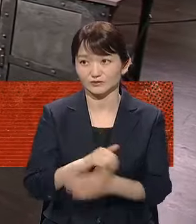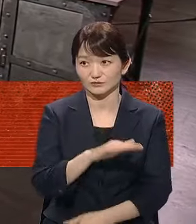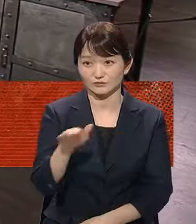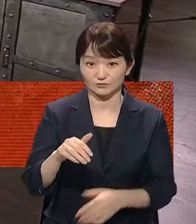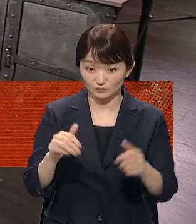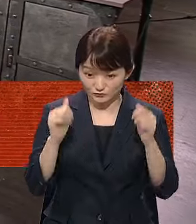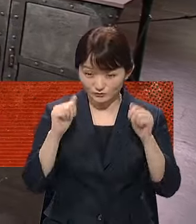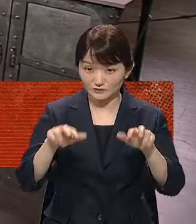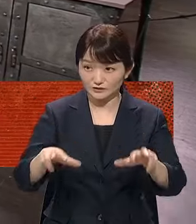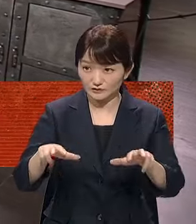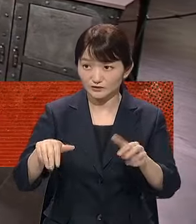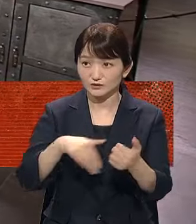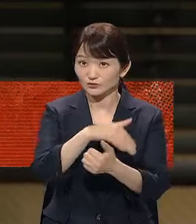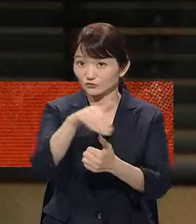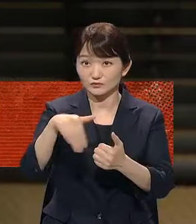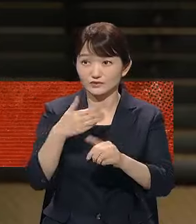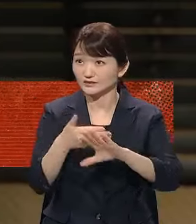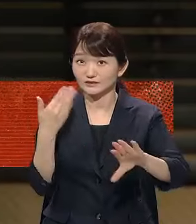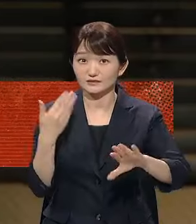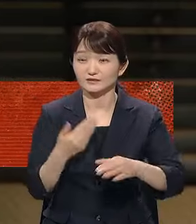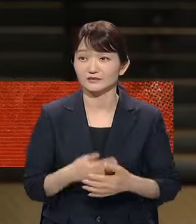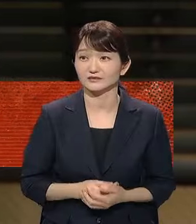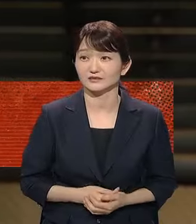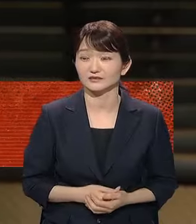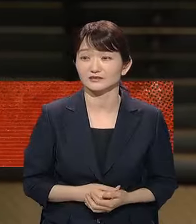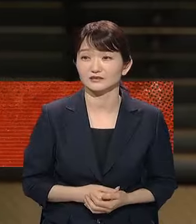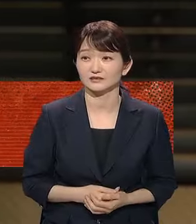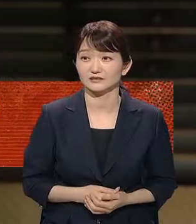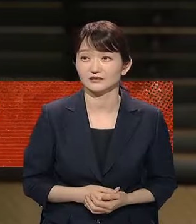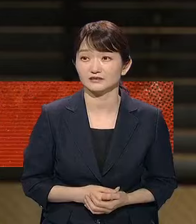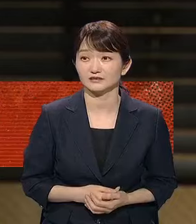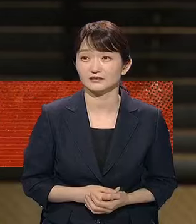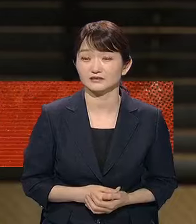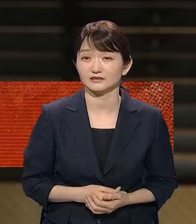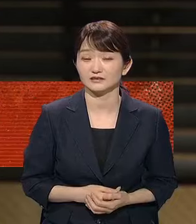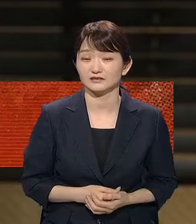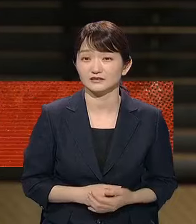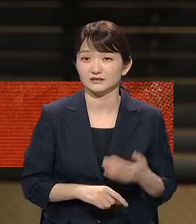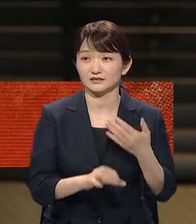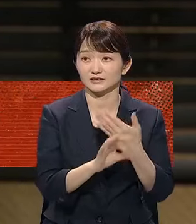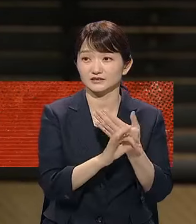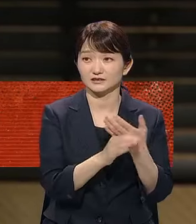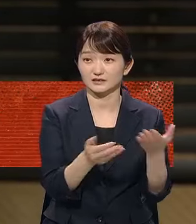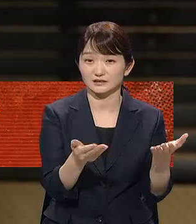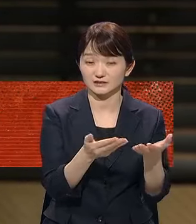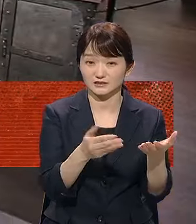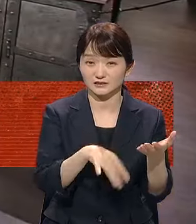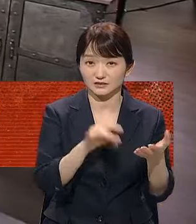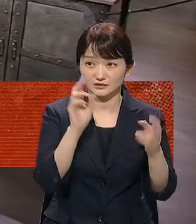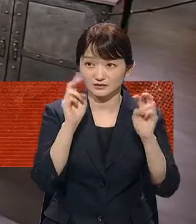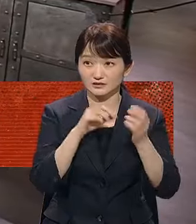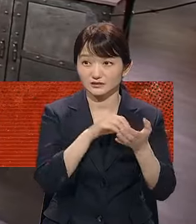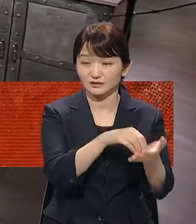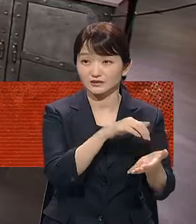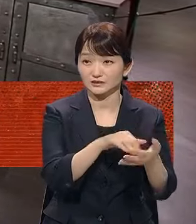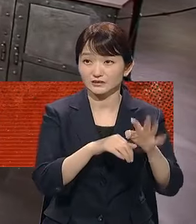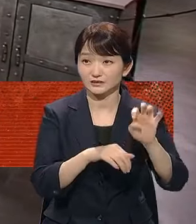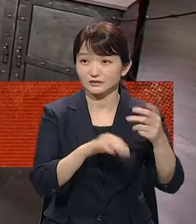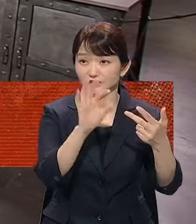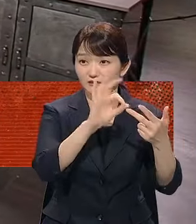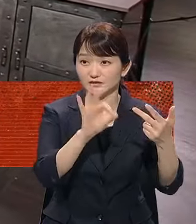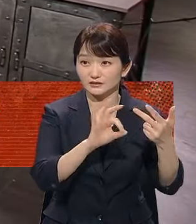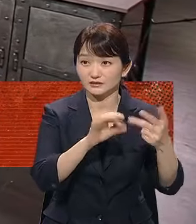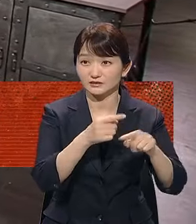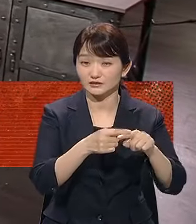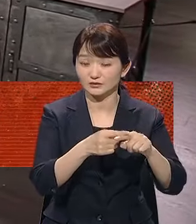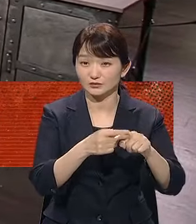때랑 지금 분위기가 달라요 취 분위기가 규직 첫 직장을 비정규직으로 가는게 47% 됩니다